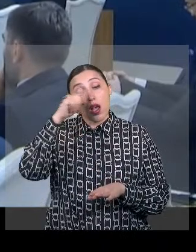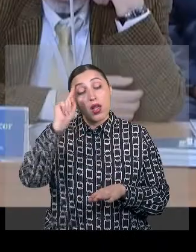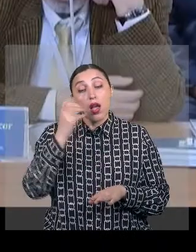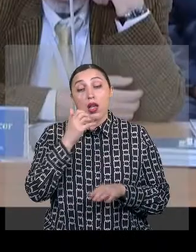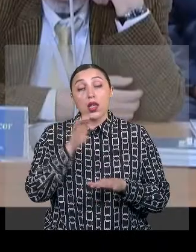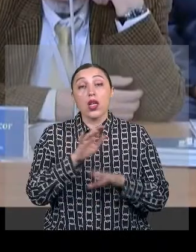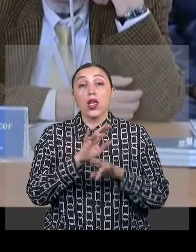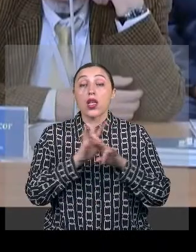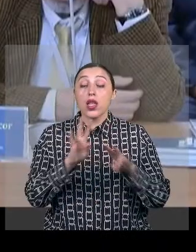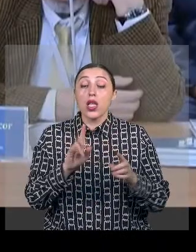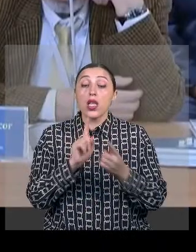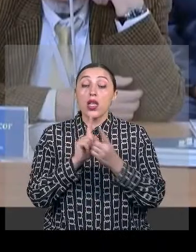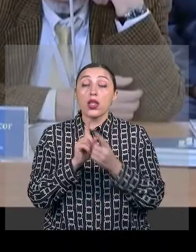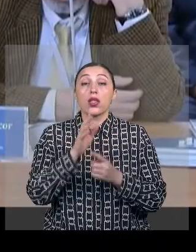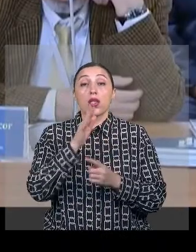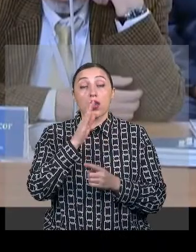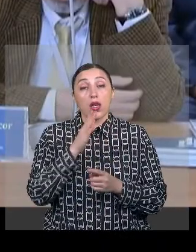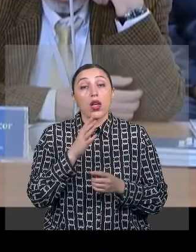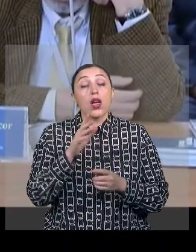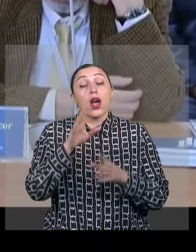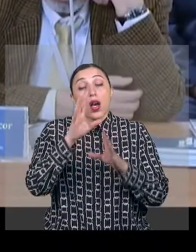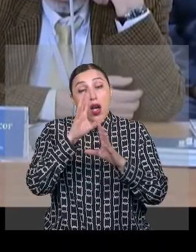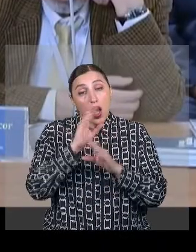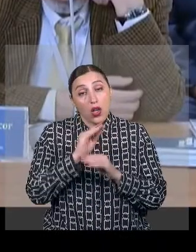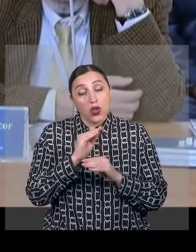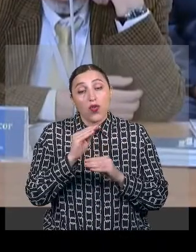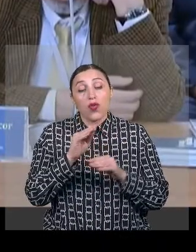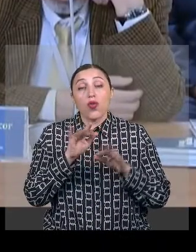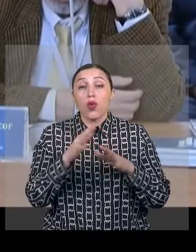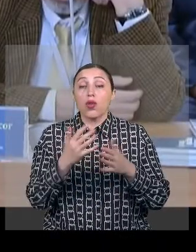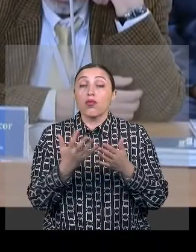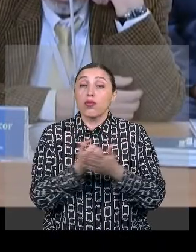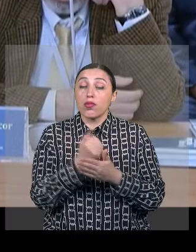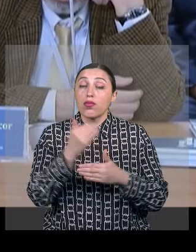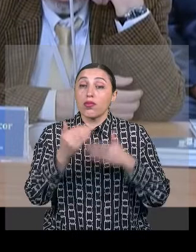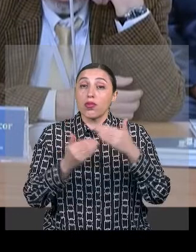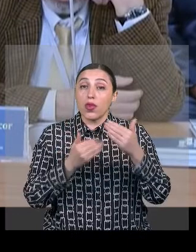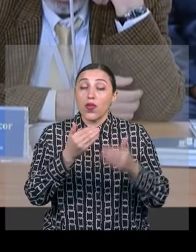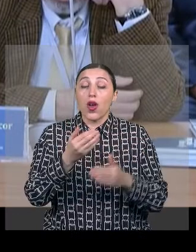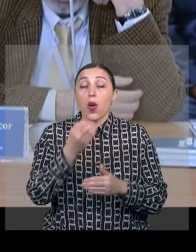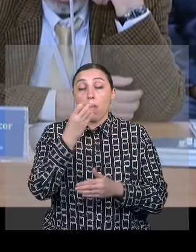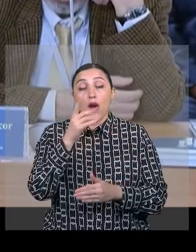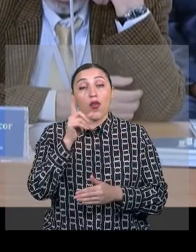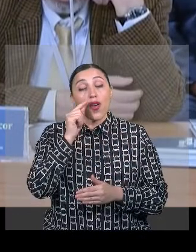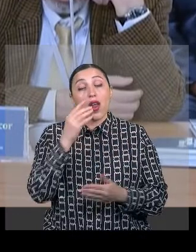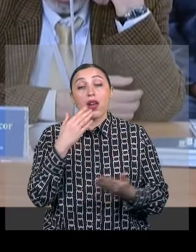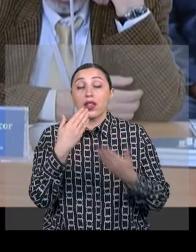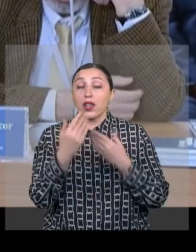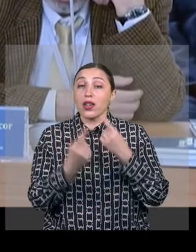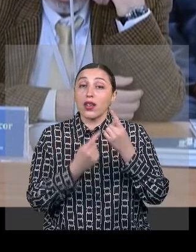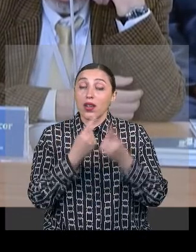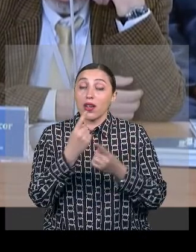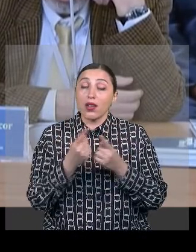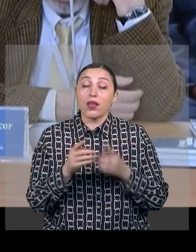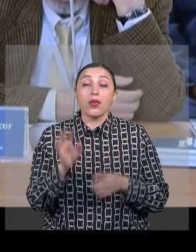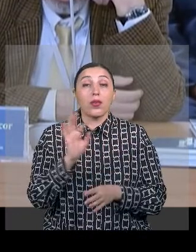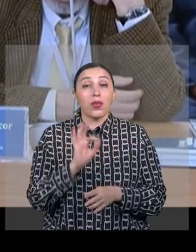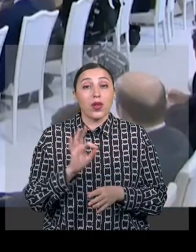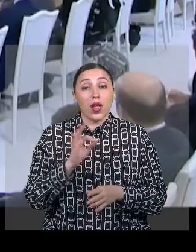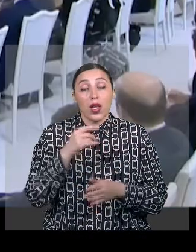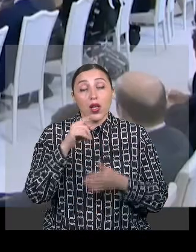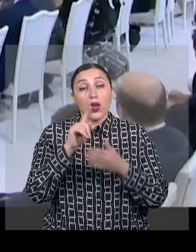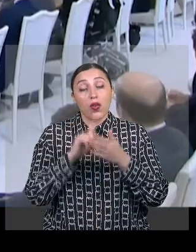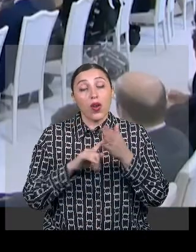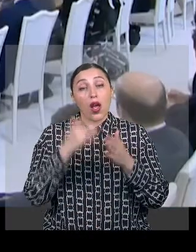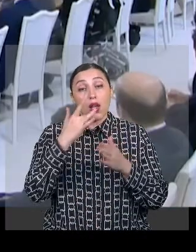արտգործնախարարների բանակցությունների ընթացքում կհաջողվի առաջընթացի հասնել Բաքվի ու Երևանի միջև հարաբերությունների կարգավորման հարցում։ Հուսով եմ,